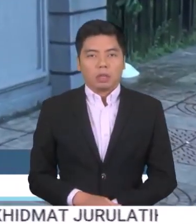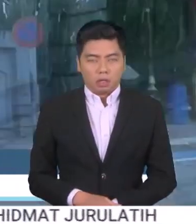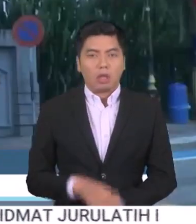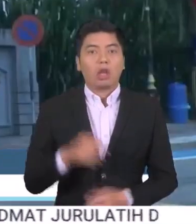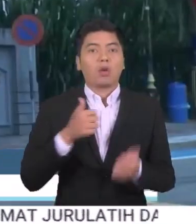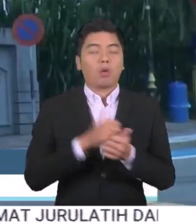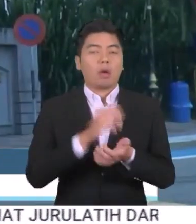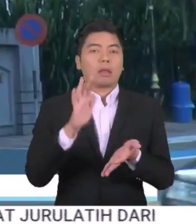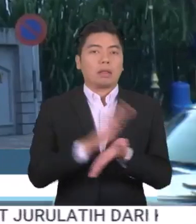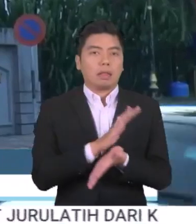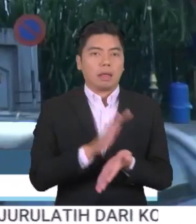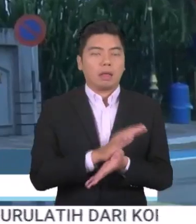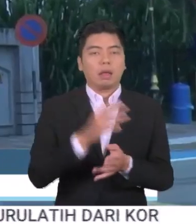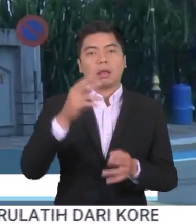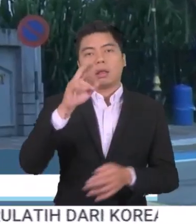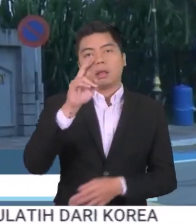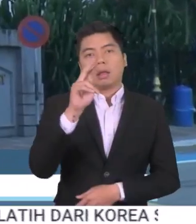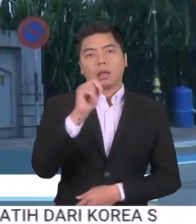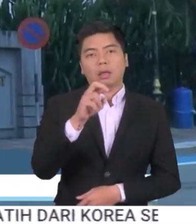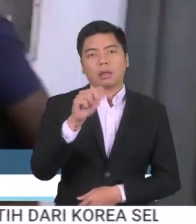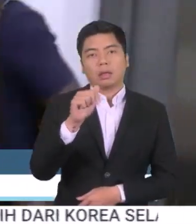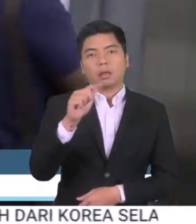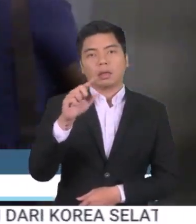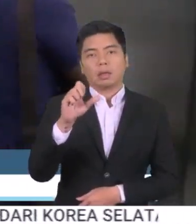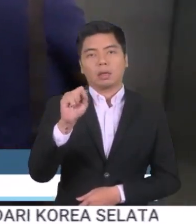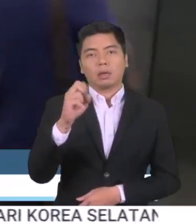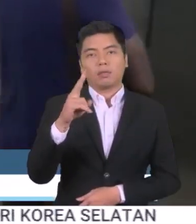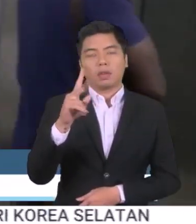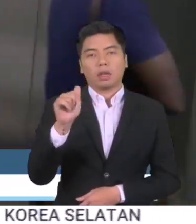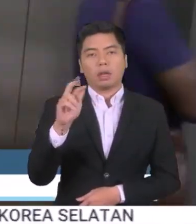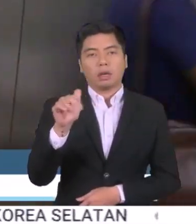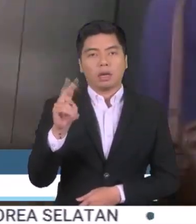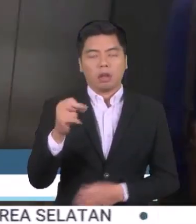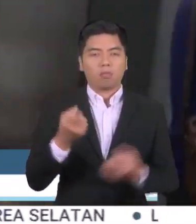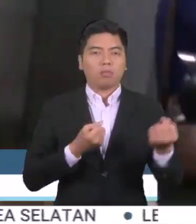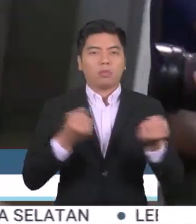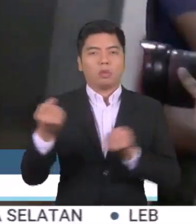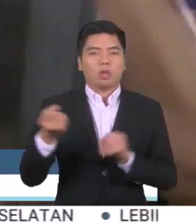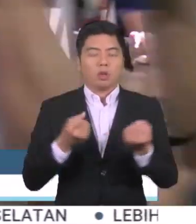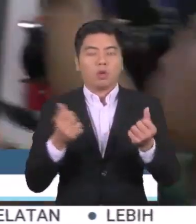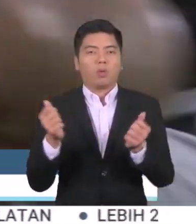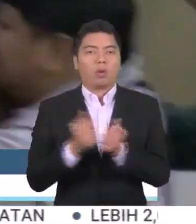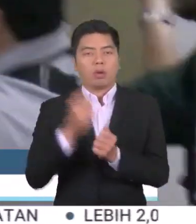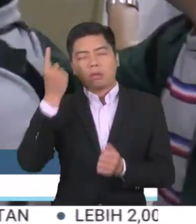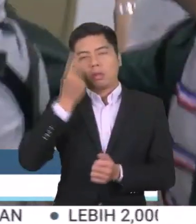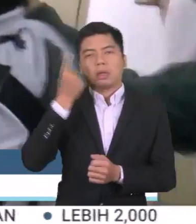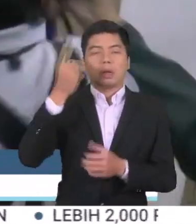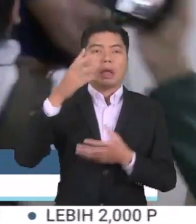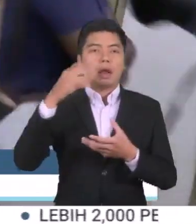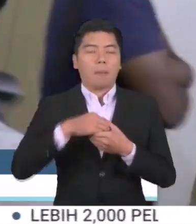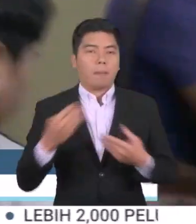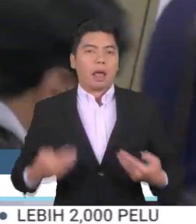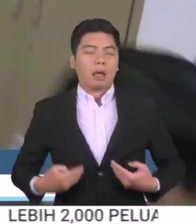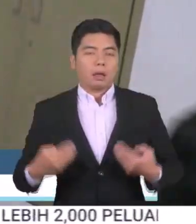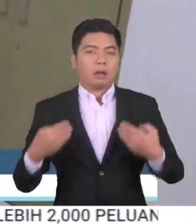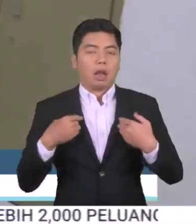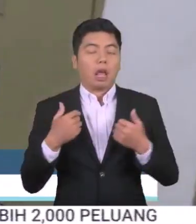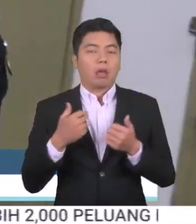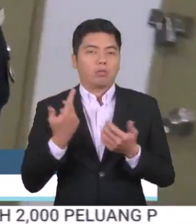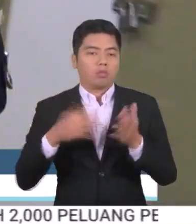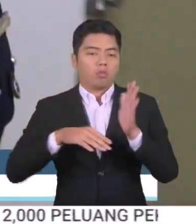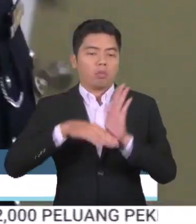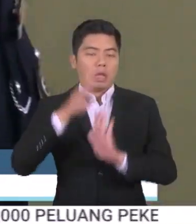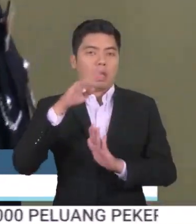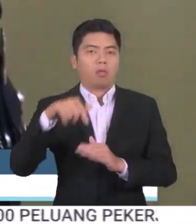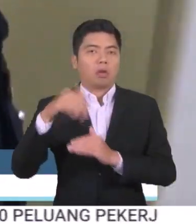Mengikut kertas pertuduhan, S. Nageshwaran didakwa memandu kereta dengan kandungan alkohol dalam badan melebihi had ditetapkan.